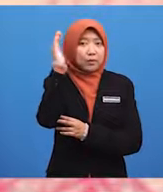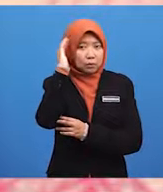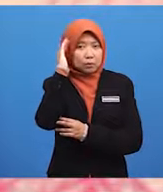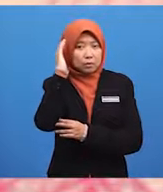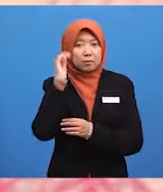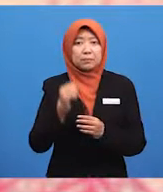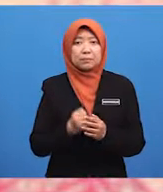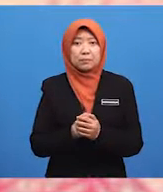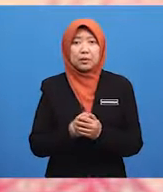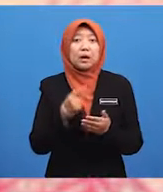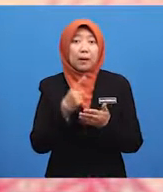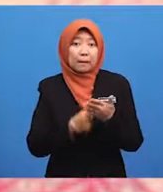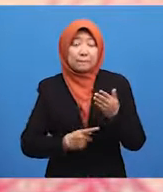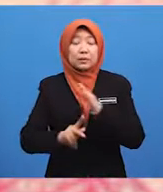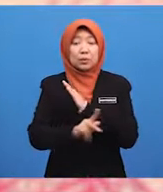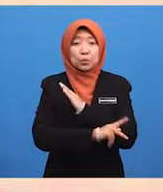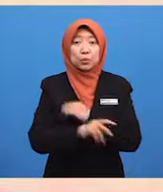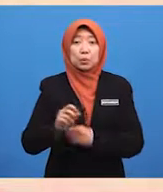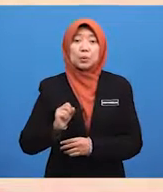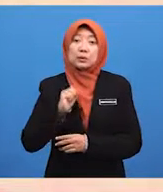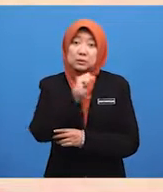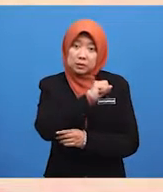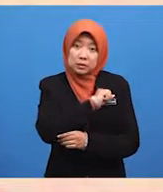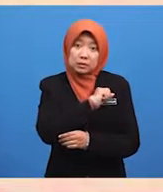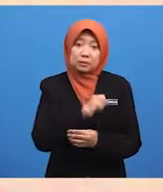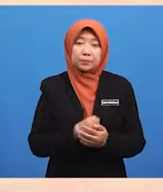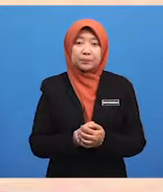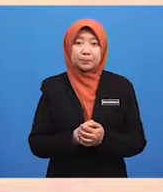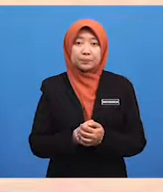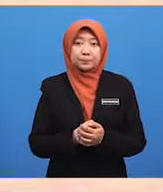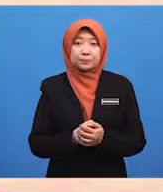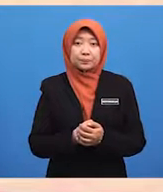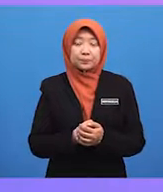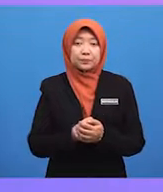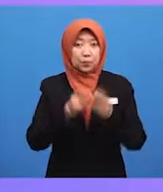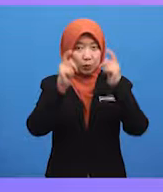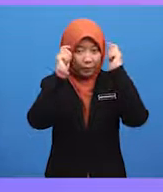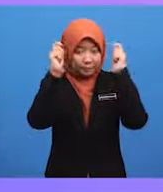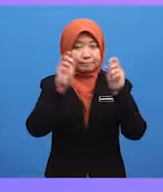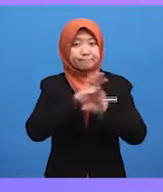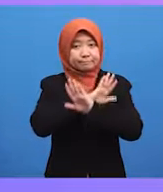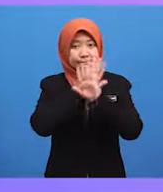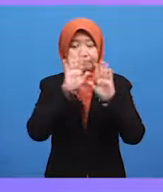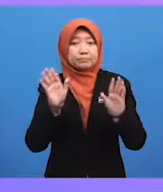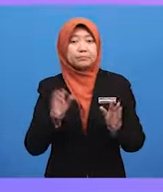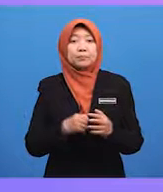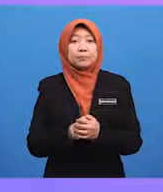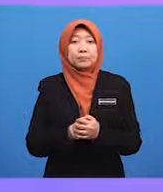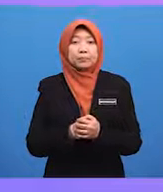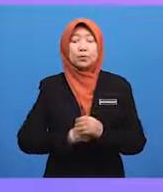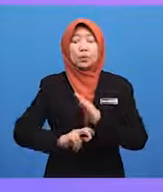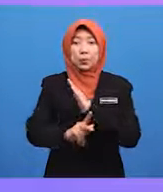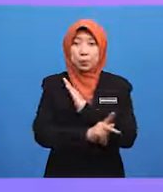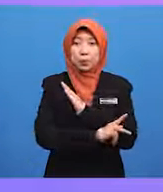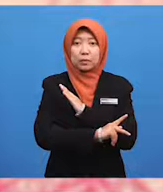kamu apakah hukum syirik? Mari Ustazah terangkan. Hukum perbuatan syirik